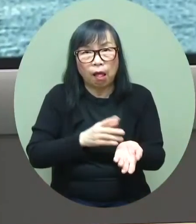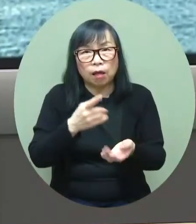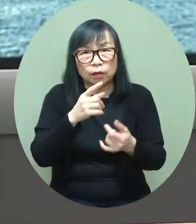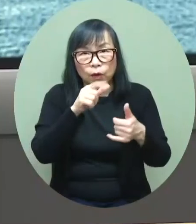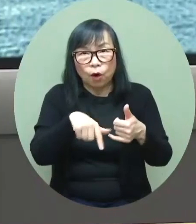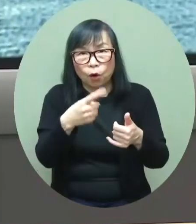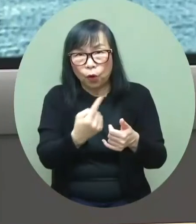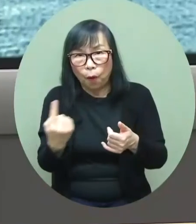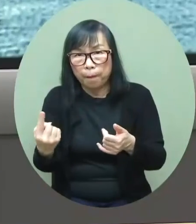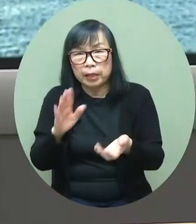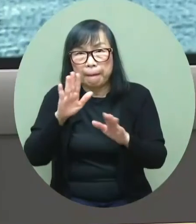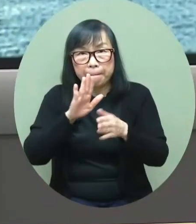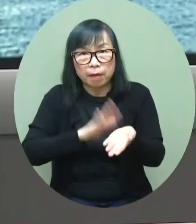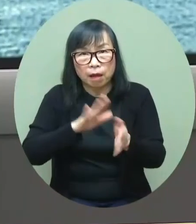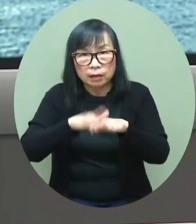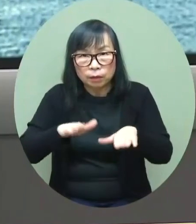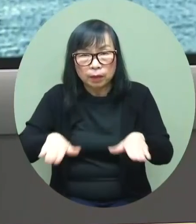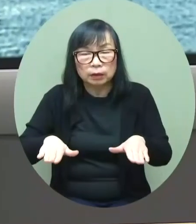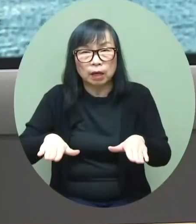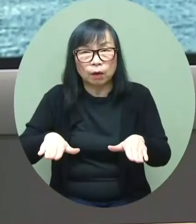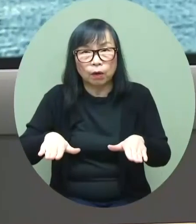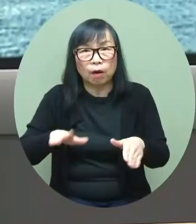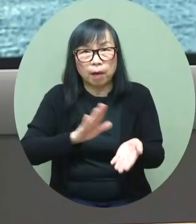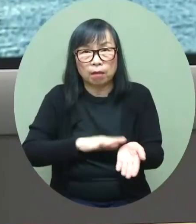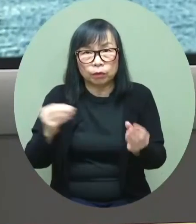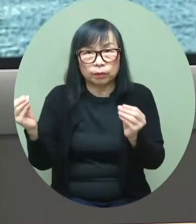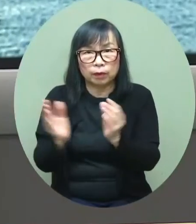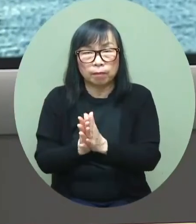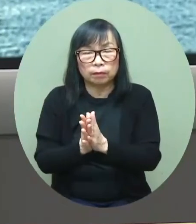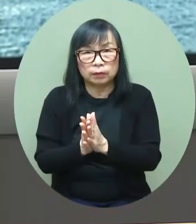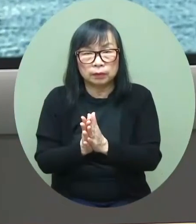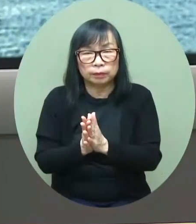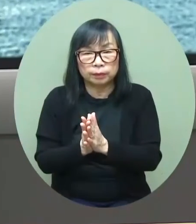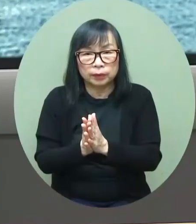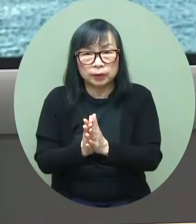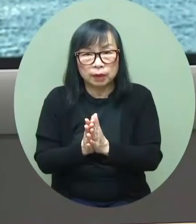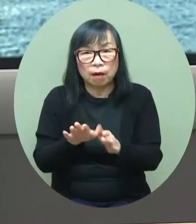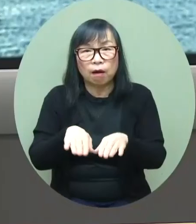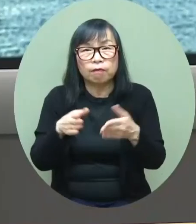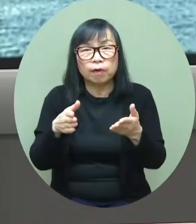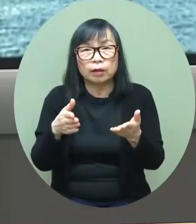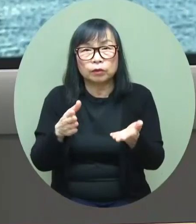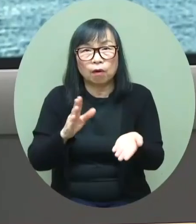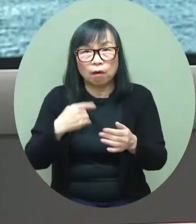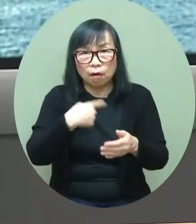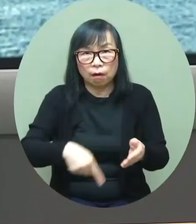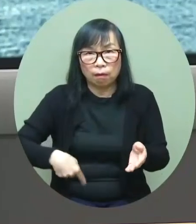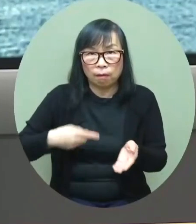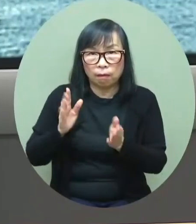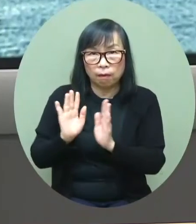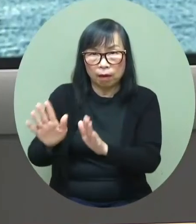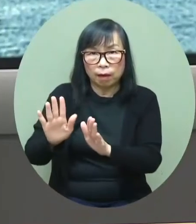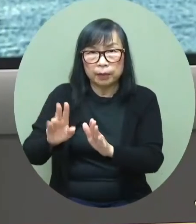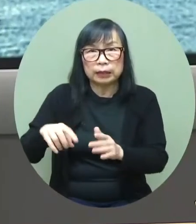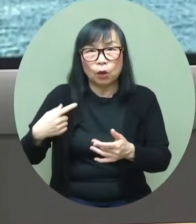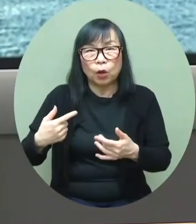嘅病童咧，其實因為由於佢個病毒感染咧，咁都係啟動咗佢嗰個免疫系統，就導致佢咁嘅發